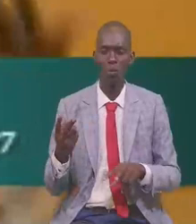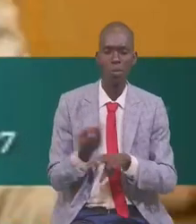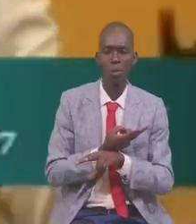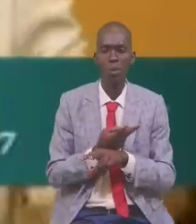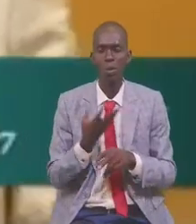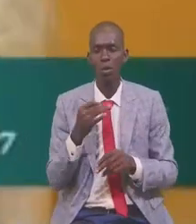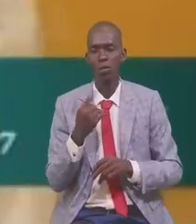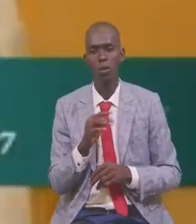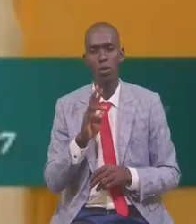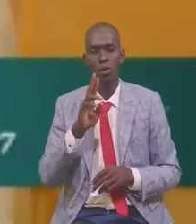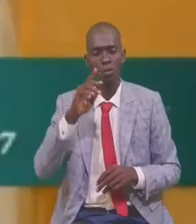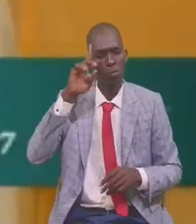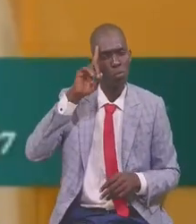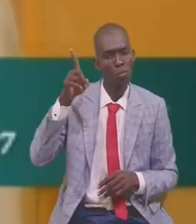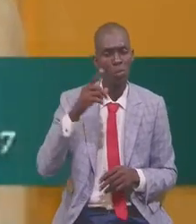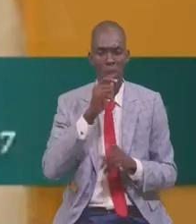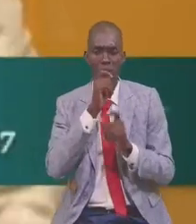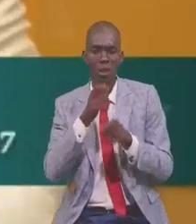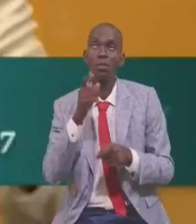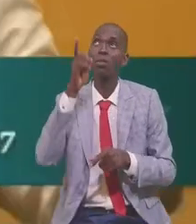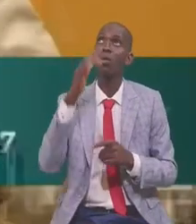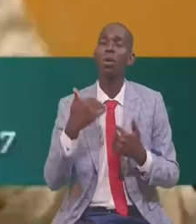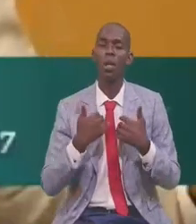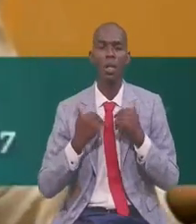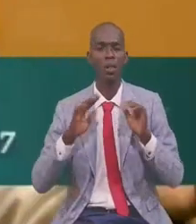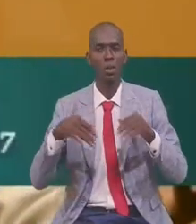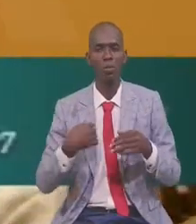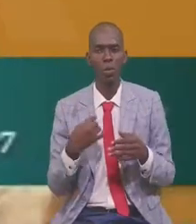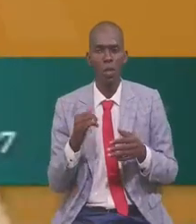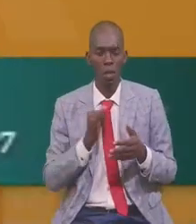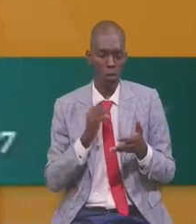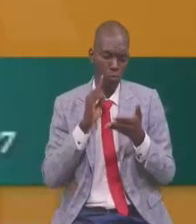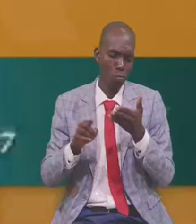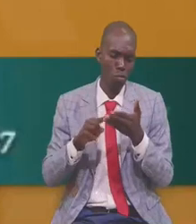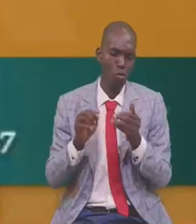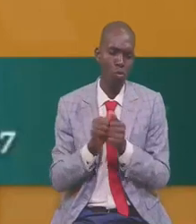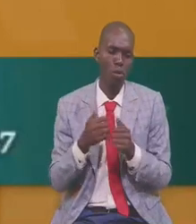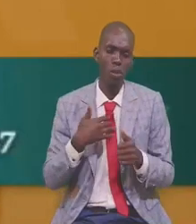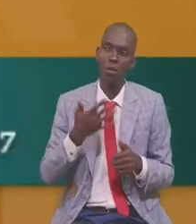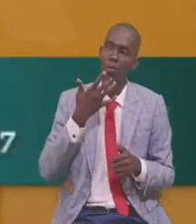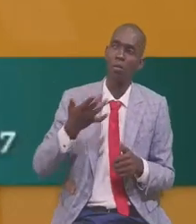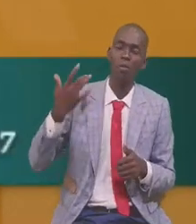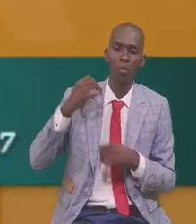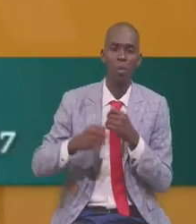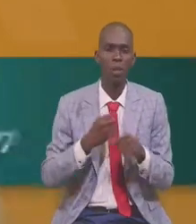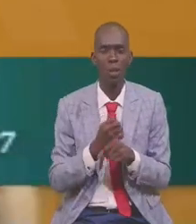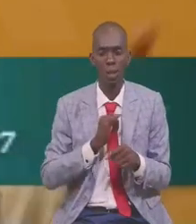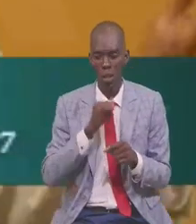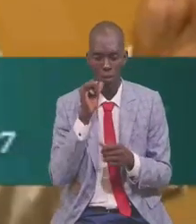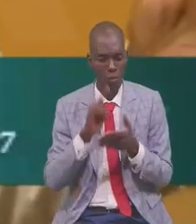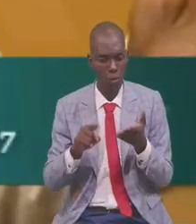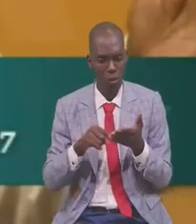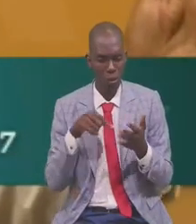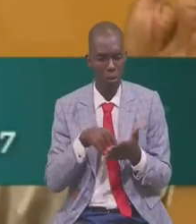des dons que Dieu m'a donné? Je vérifie l'année précédente et je vérifie cette année et